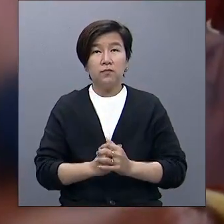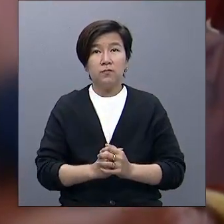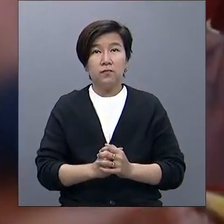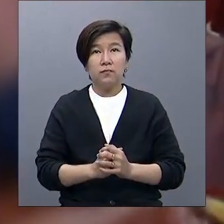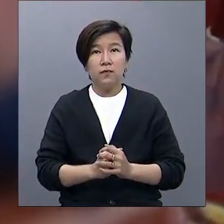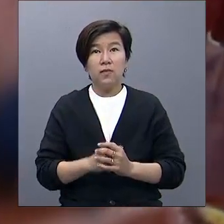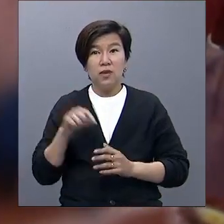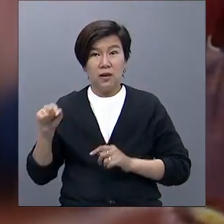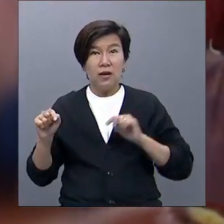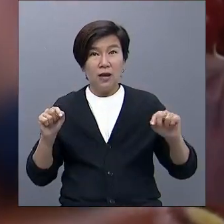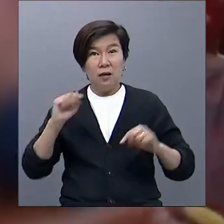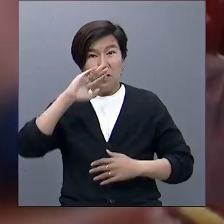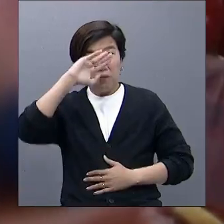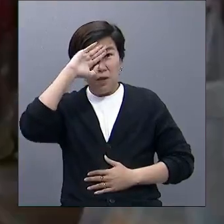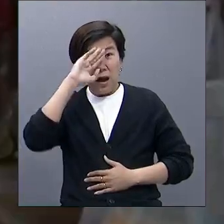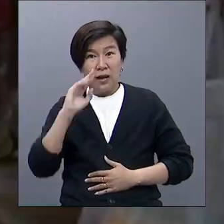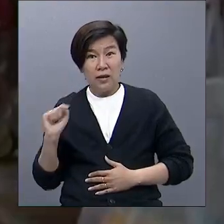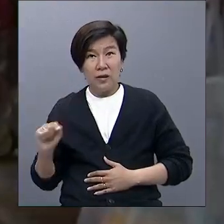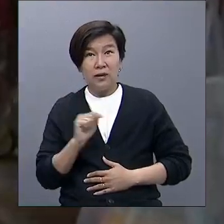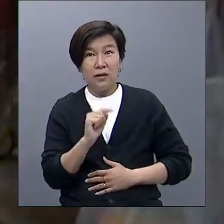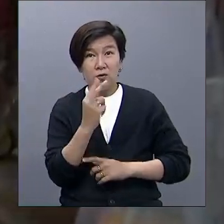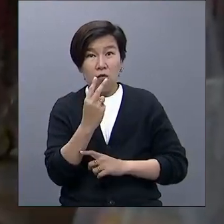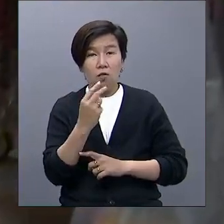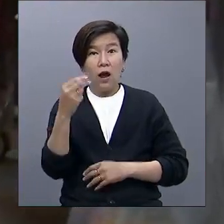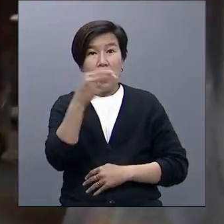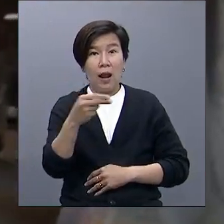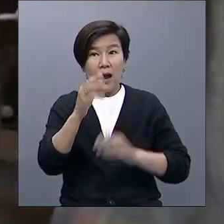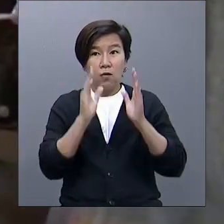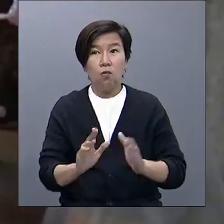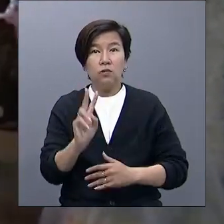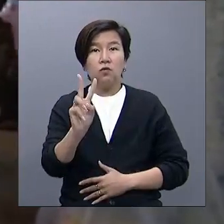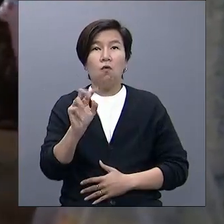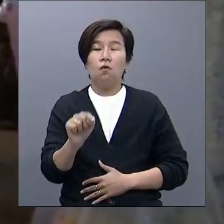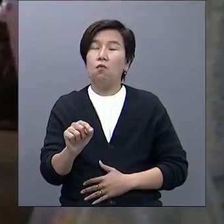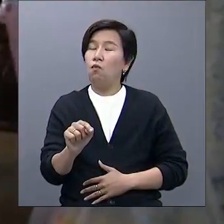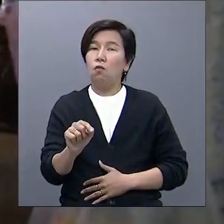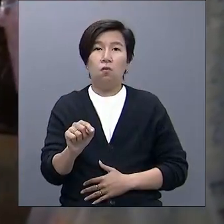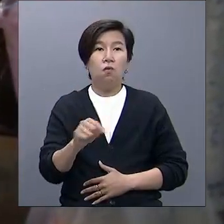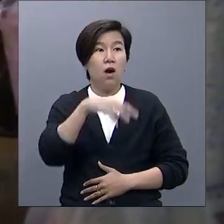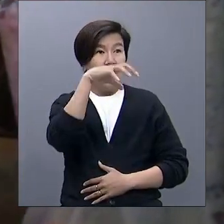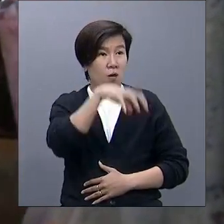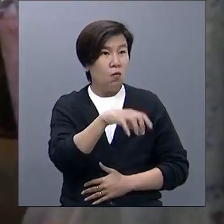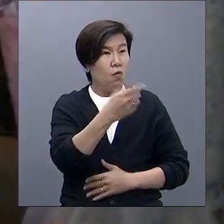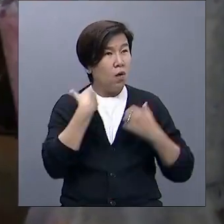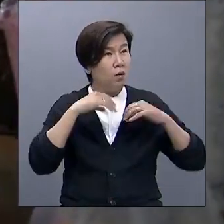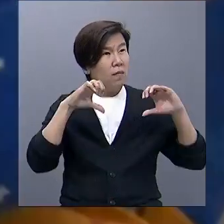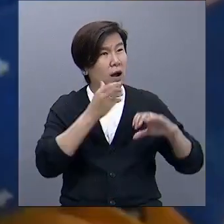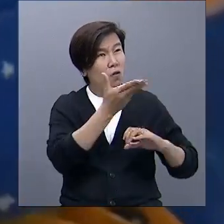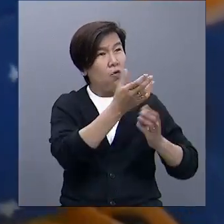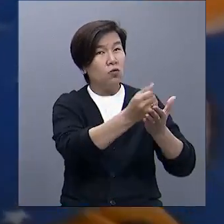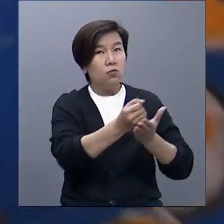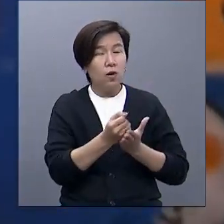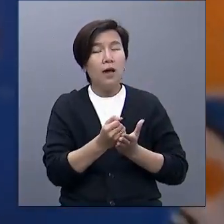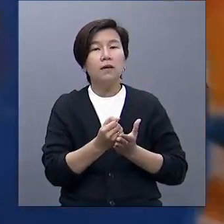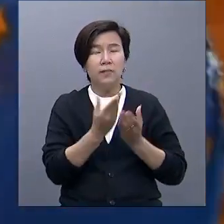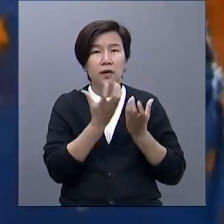นนี้ที่ป่วยนะยังต้องดูแลหน ๆ อกสองคนโอ้ย แ้งหน่วยงานไปแล้วนะคะก็นำถุงย